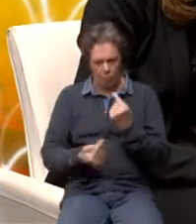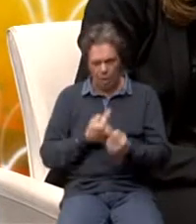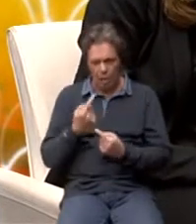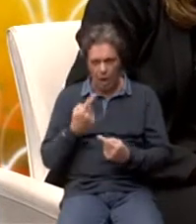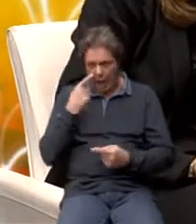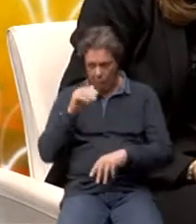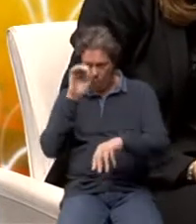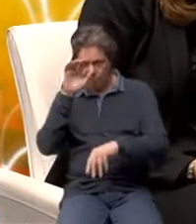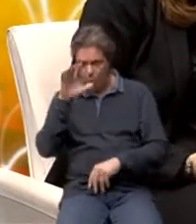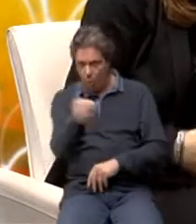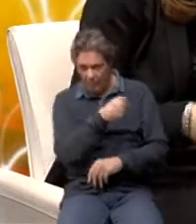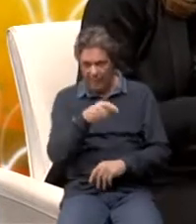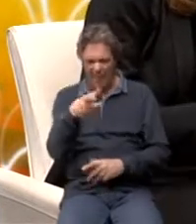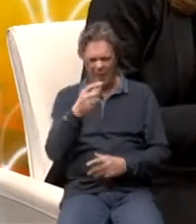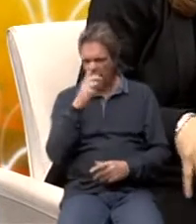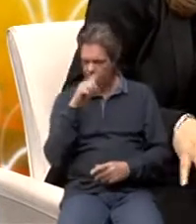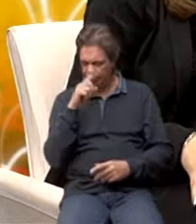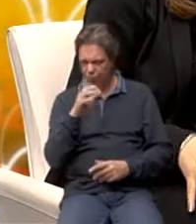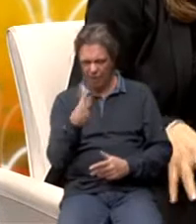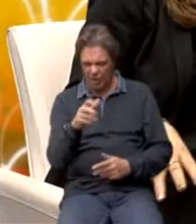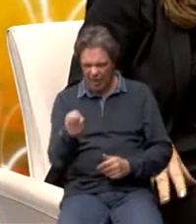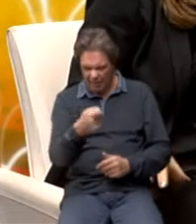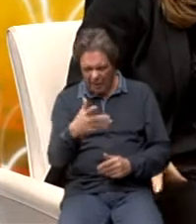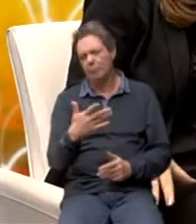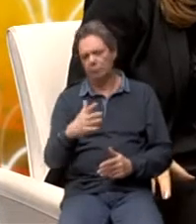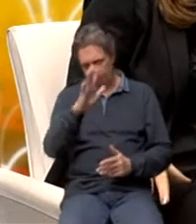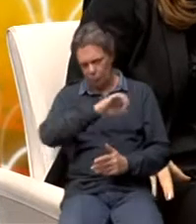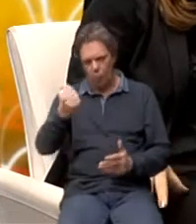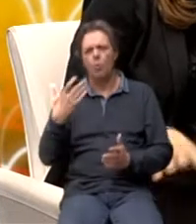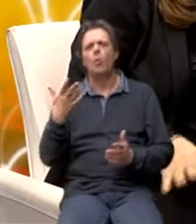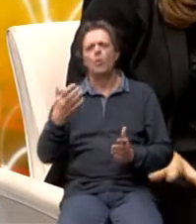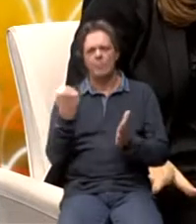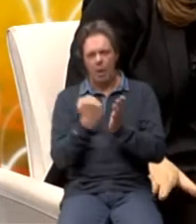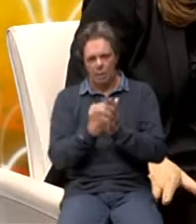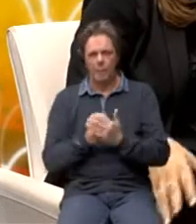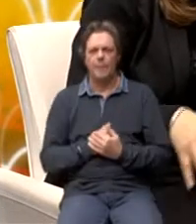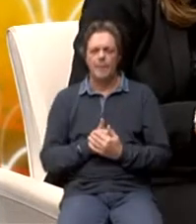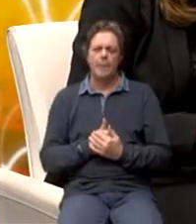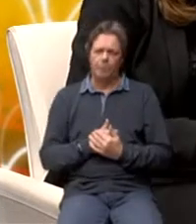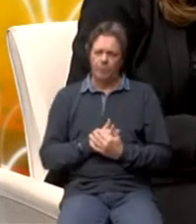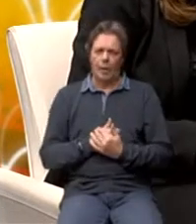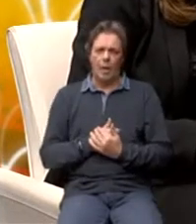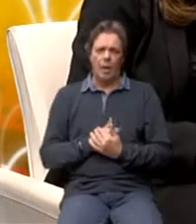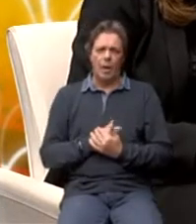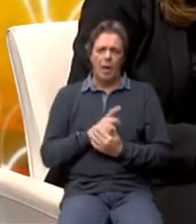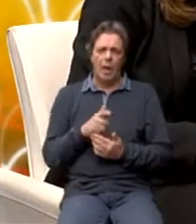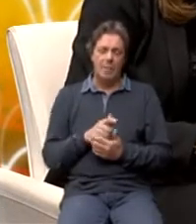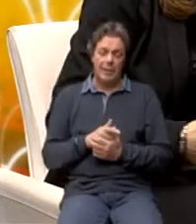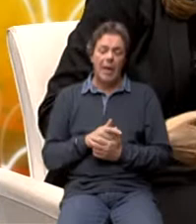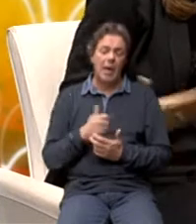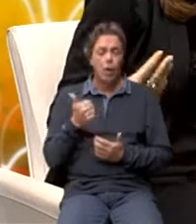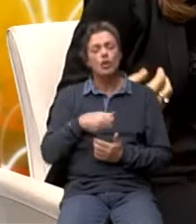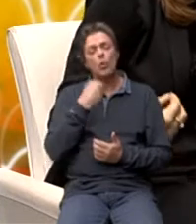na nepravilnost. Da se kontrolira, znači, ja sam govorila o kontrolama koje rade ovlaštena kontrolna tijela. To je jedan dio priče. Međutim, imate drugi dio, to